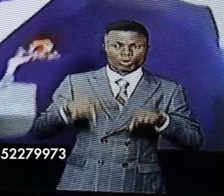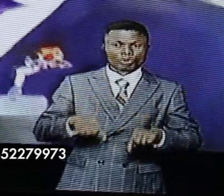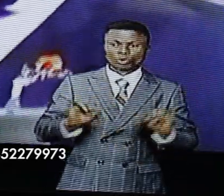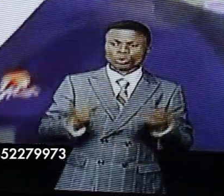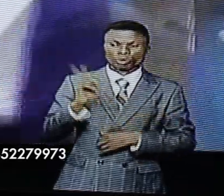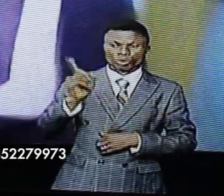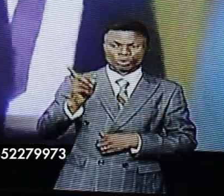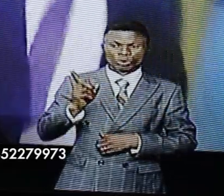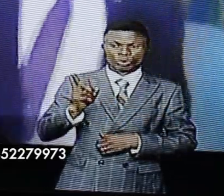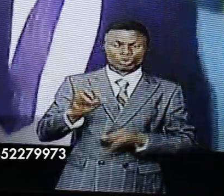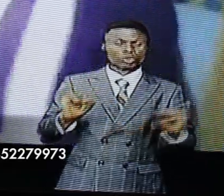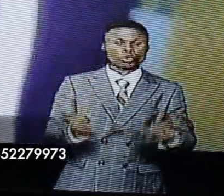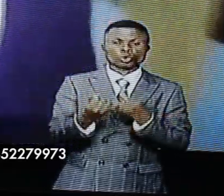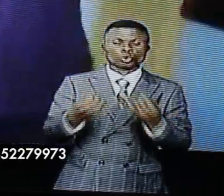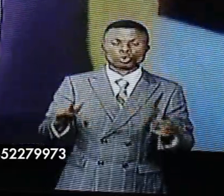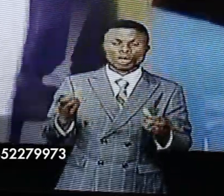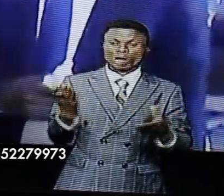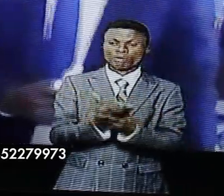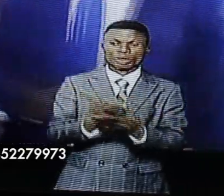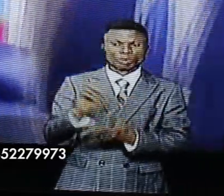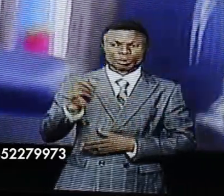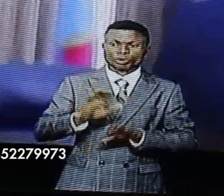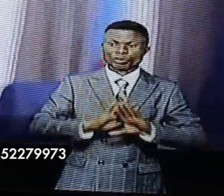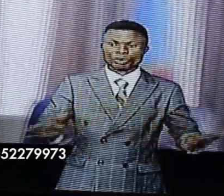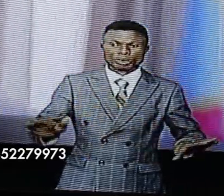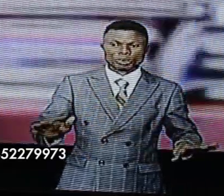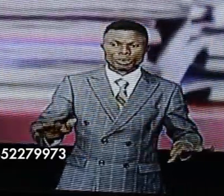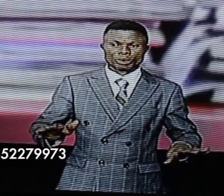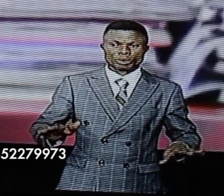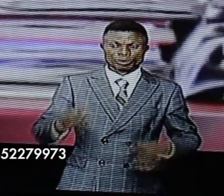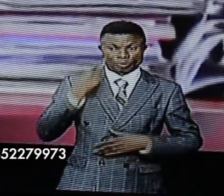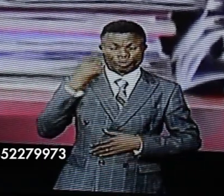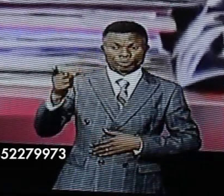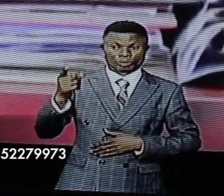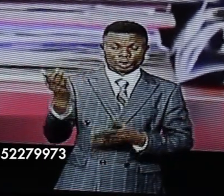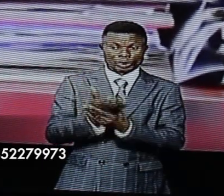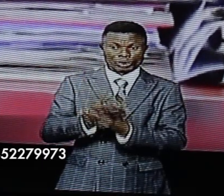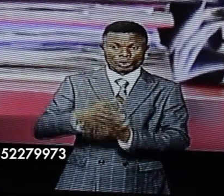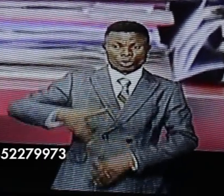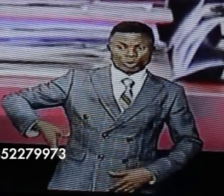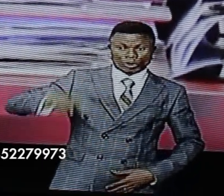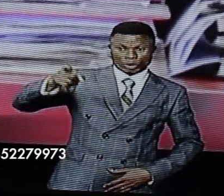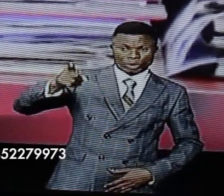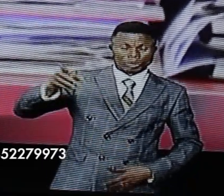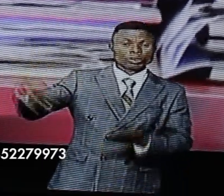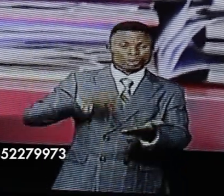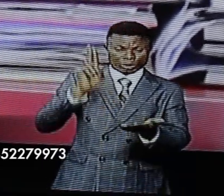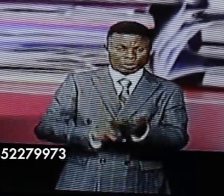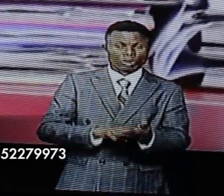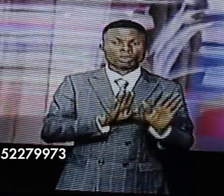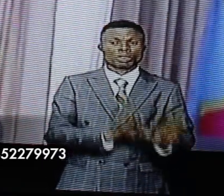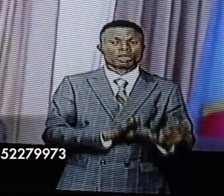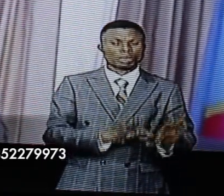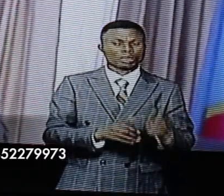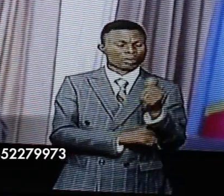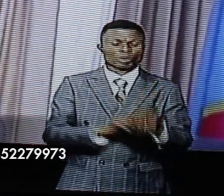c'est de ne pas monnayer les dossiers. Ça, c'est interdit. Vous avez vu comment ils sont là, les dossiers? Je les signe et je n'attends